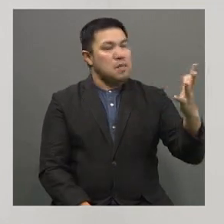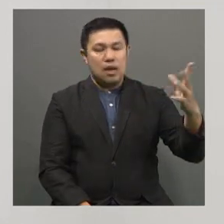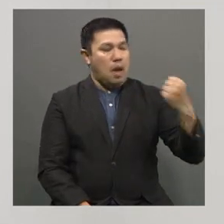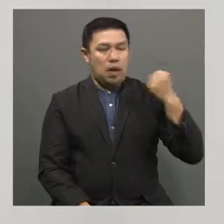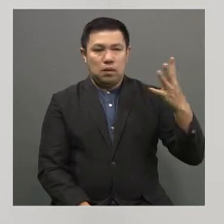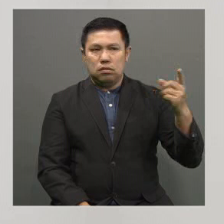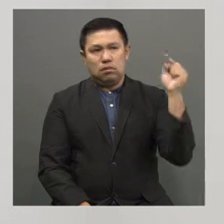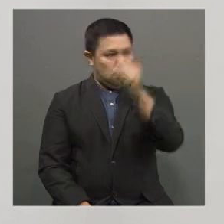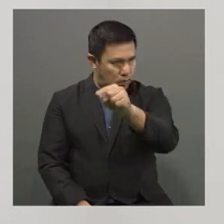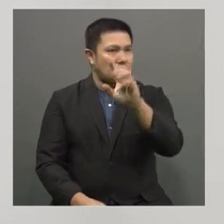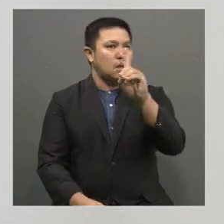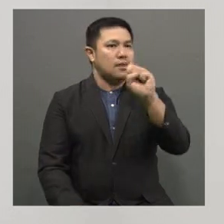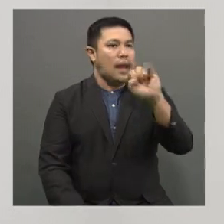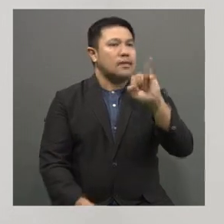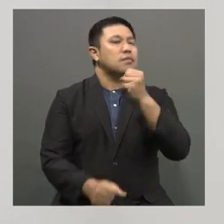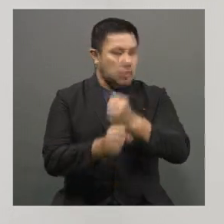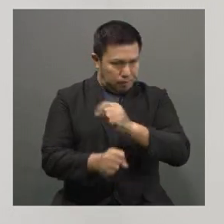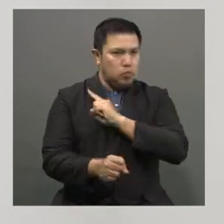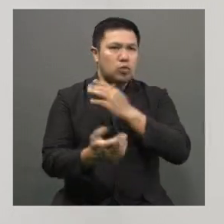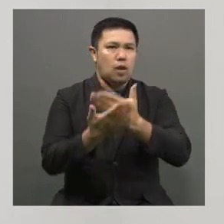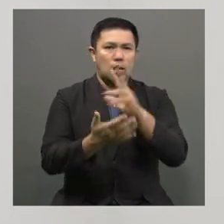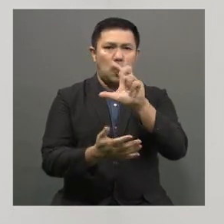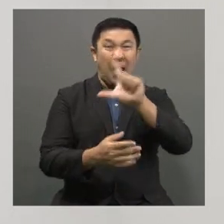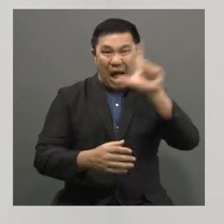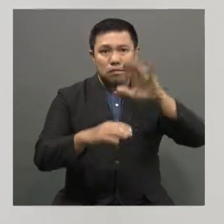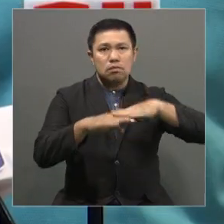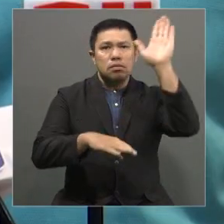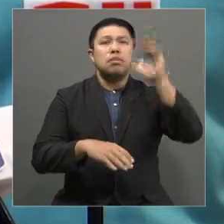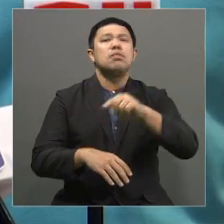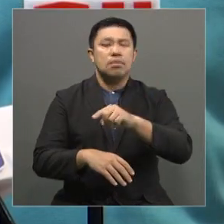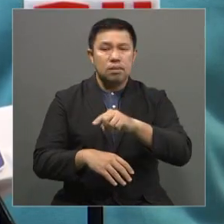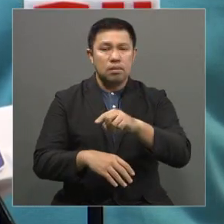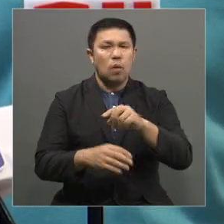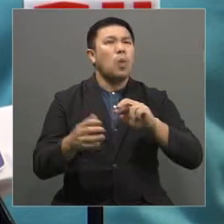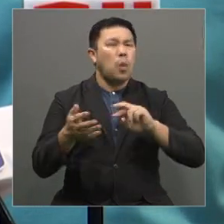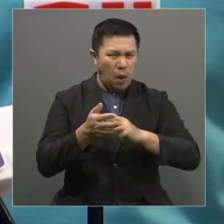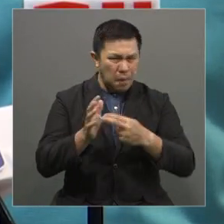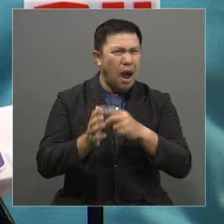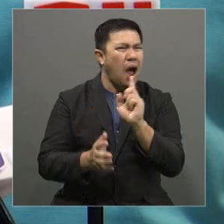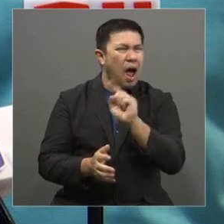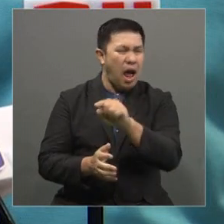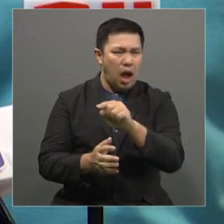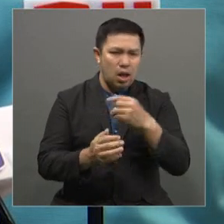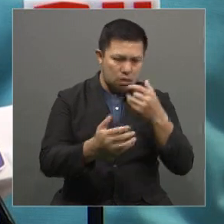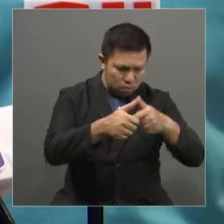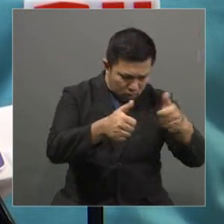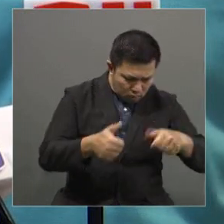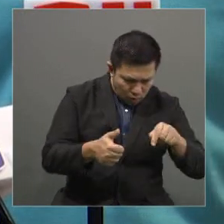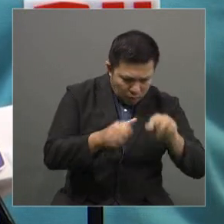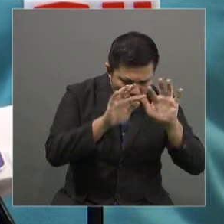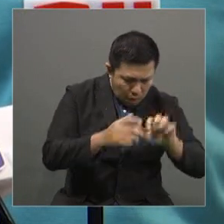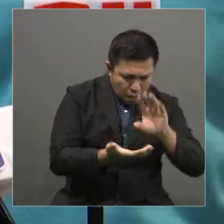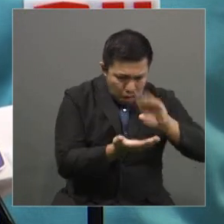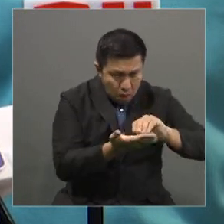มันต้องเป็นของ DSIสิถูกมั้ยฮะคือคือแล้วท่านก็บอกว่ามันยังมีปัญหาเรื่องสำนวนในข้อมูลเนี่ยถูกเผยแพร่ออกมา